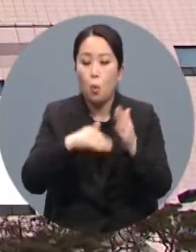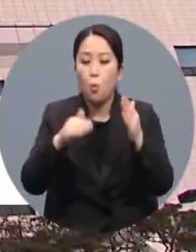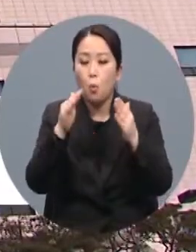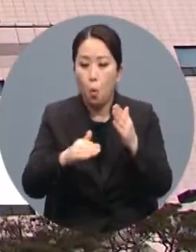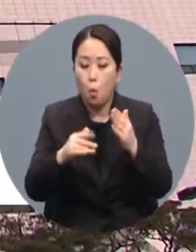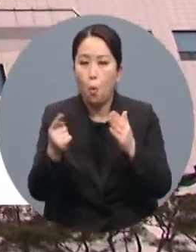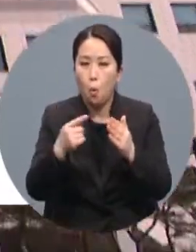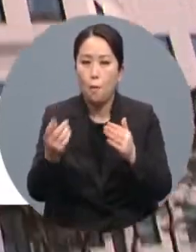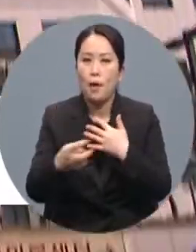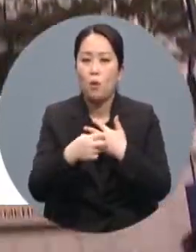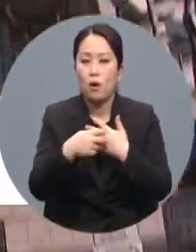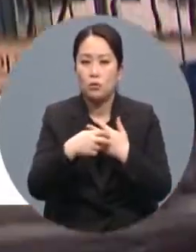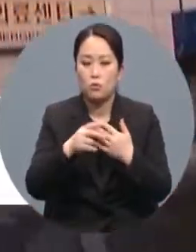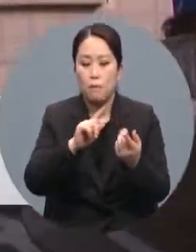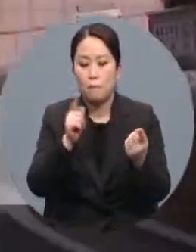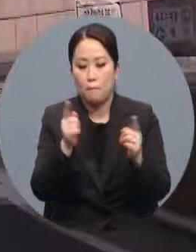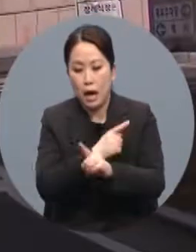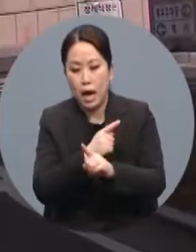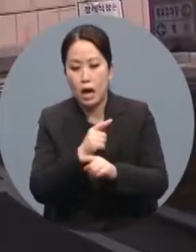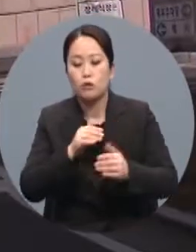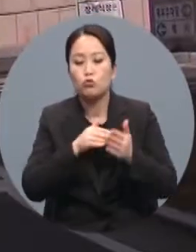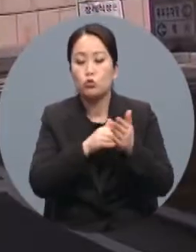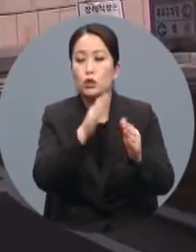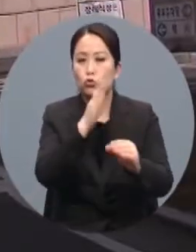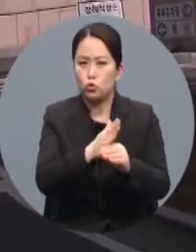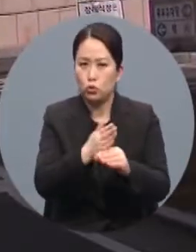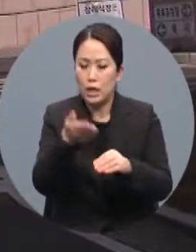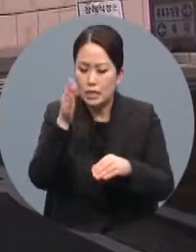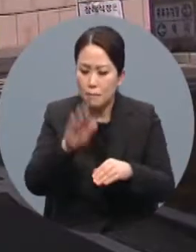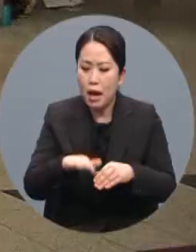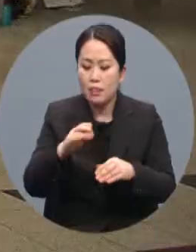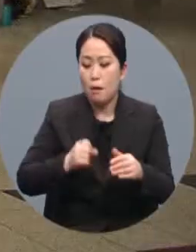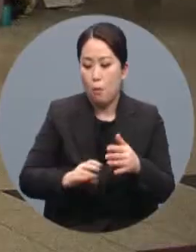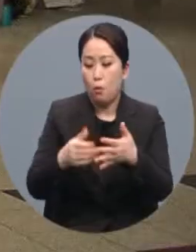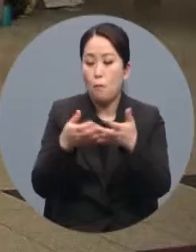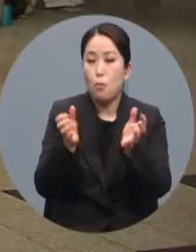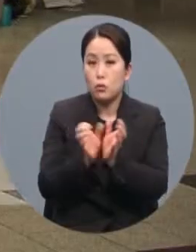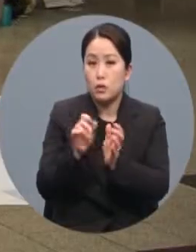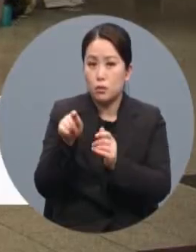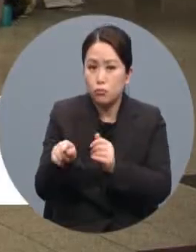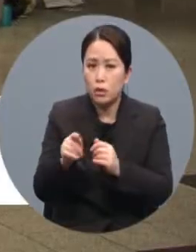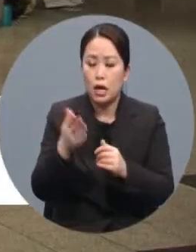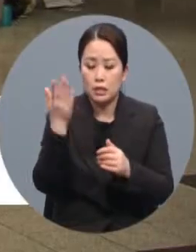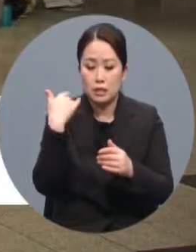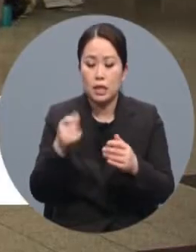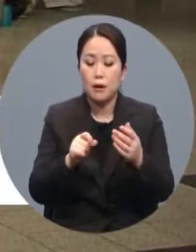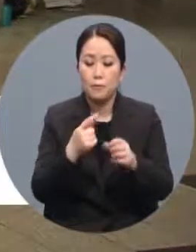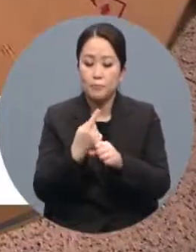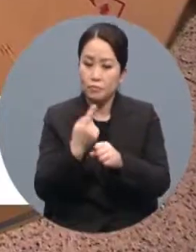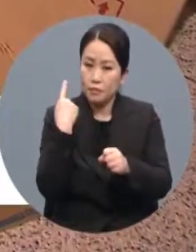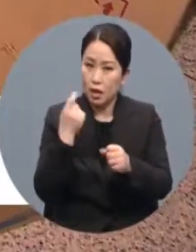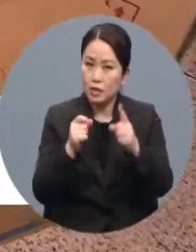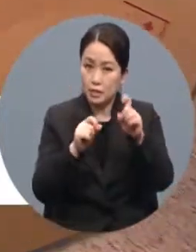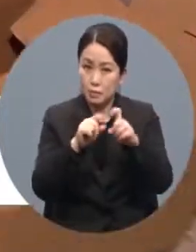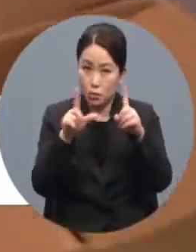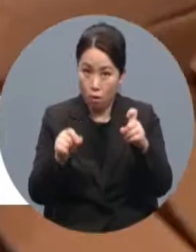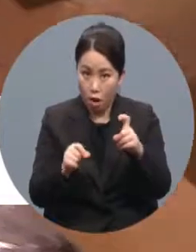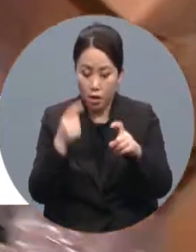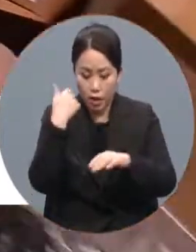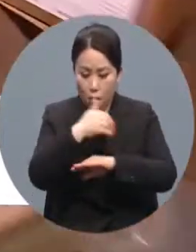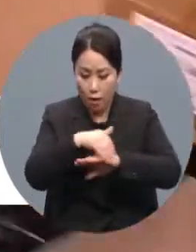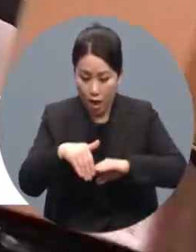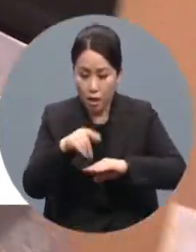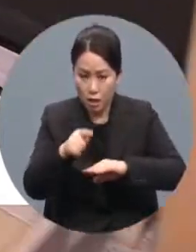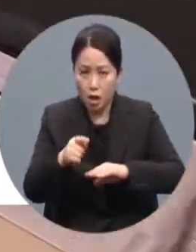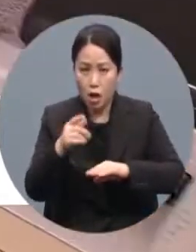전환하는 방안을 추진하고 있습니다 하지만 키를 쥐고 있는 보건복지부가 지난해 11월로 예정된 관련 용역 결과 발표를